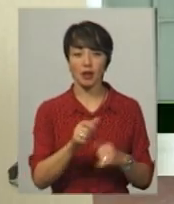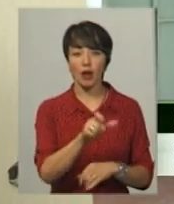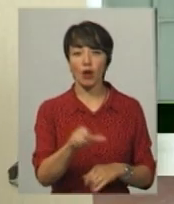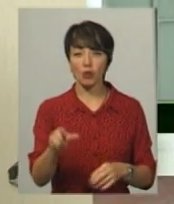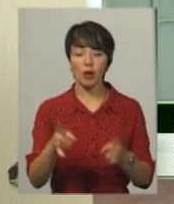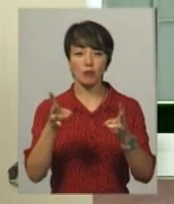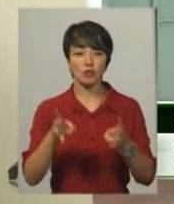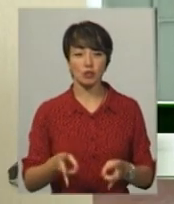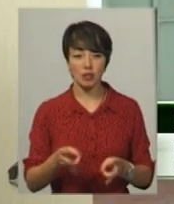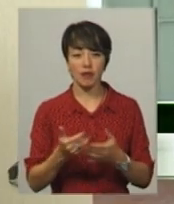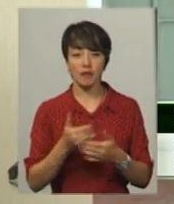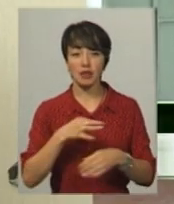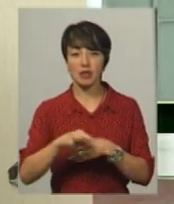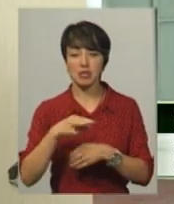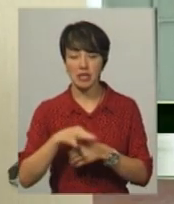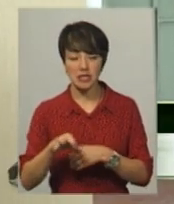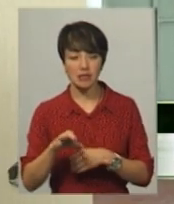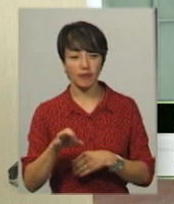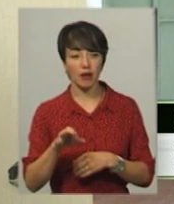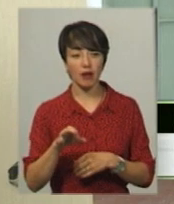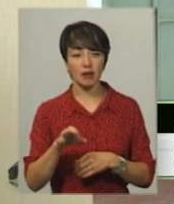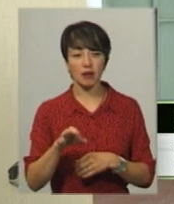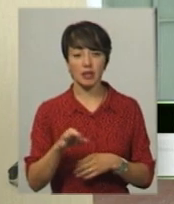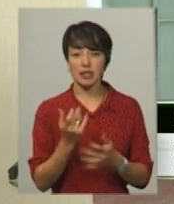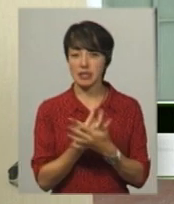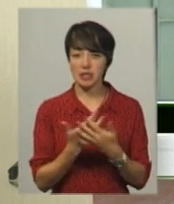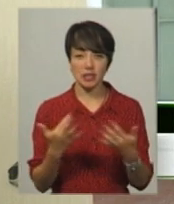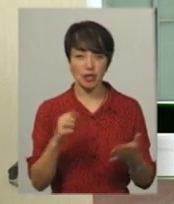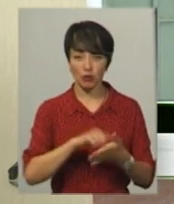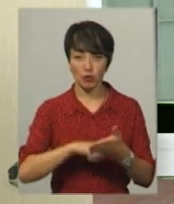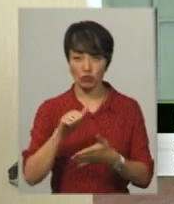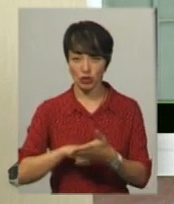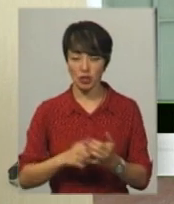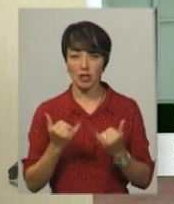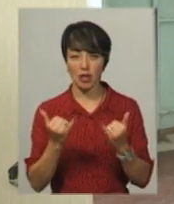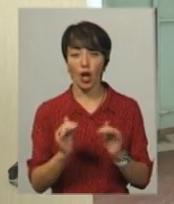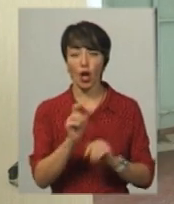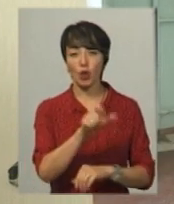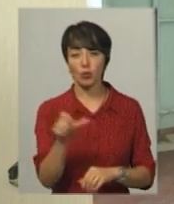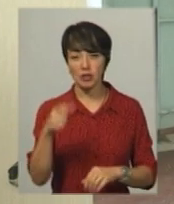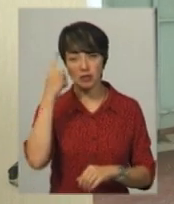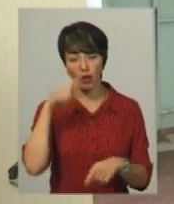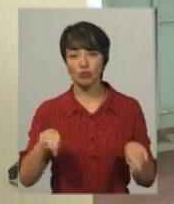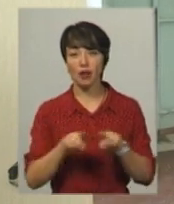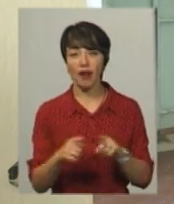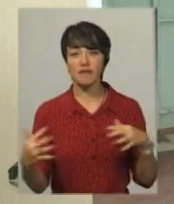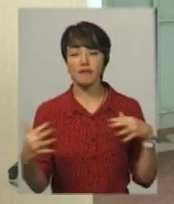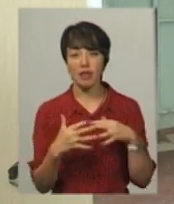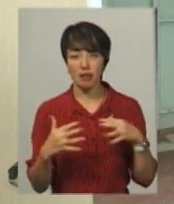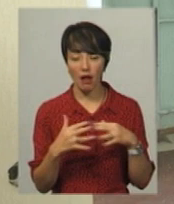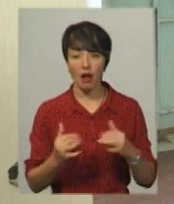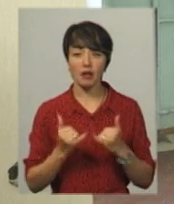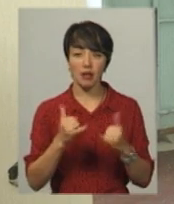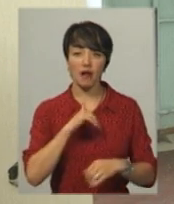постраждали від насильства з різних причин, для людей, які знають, що таке війна,